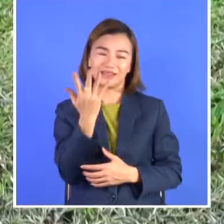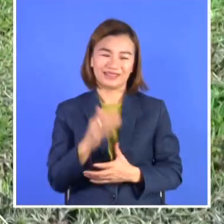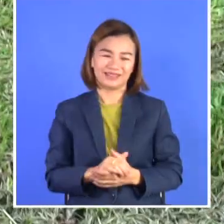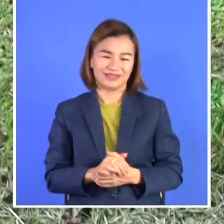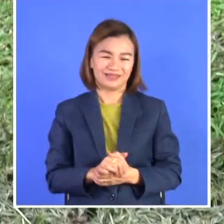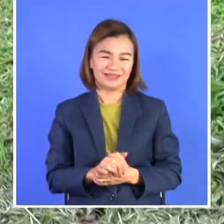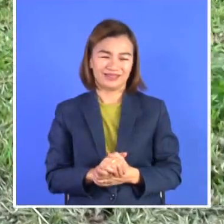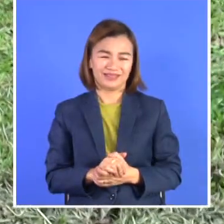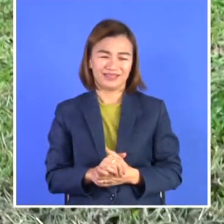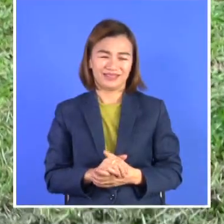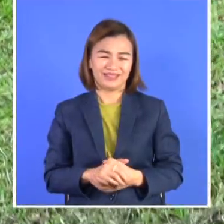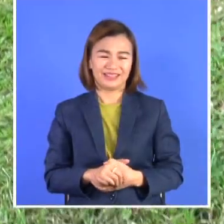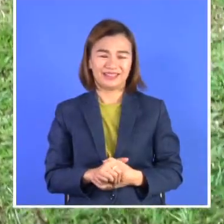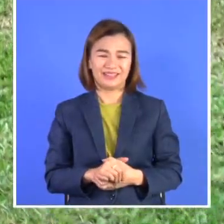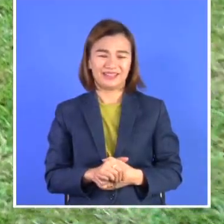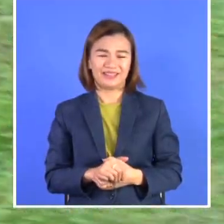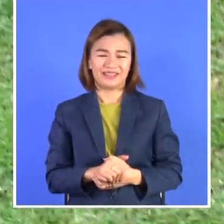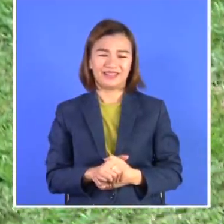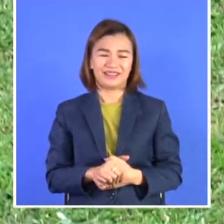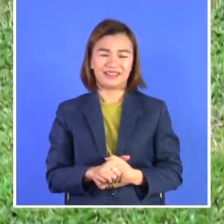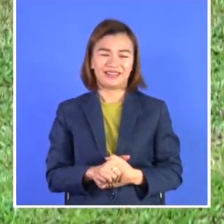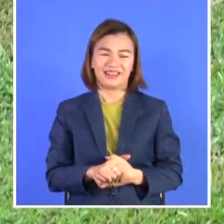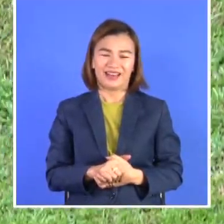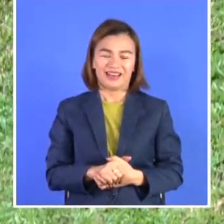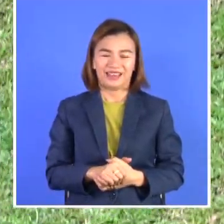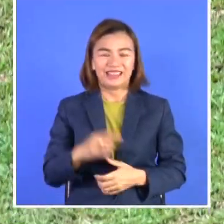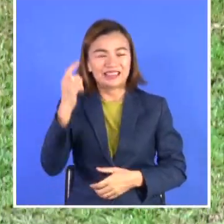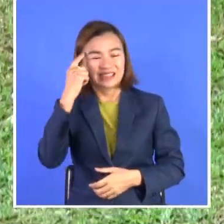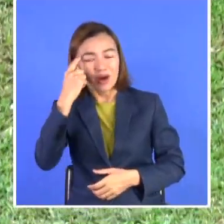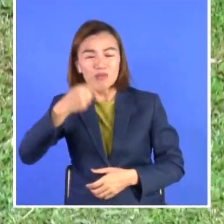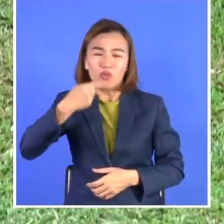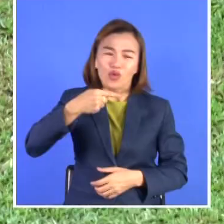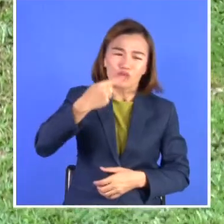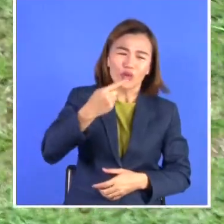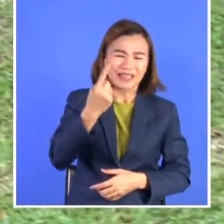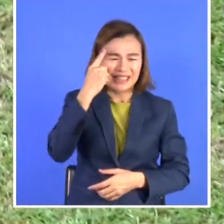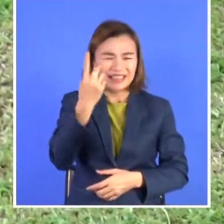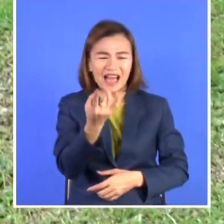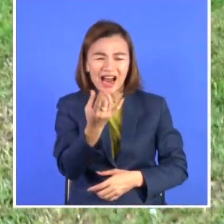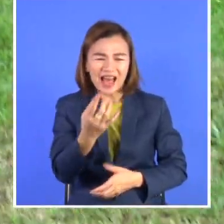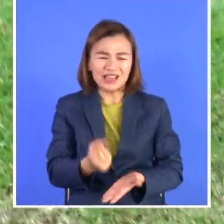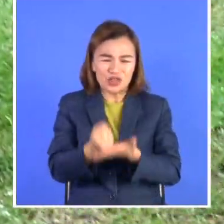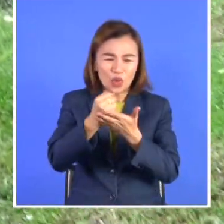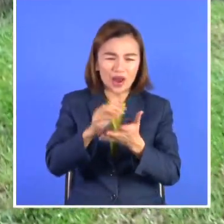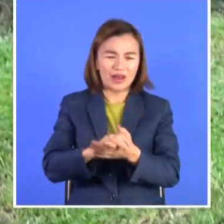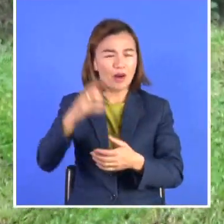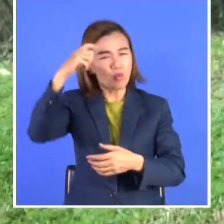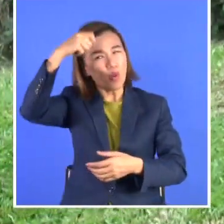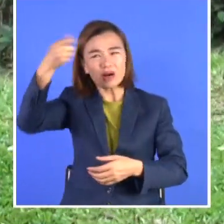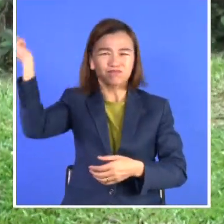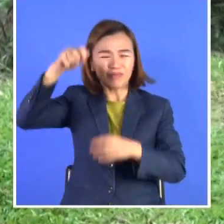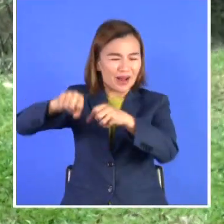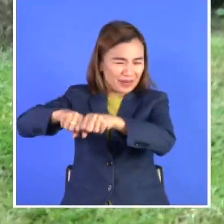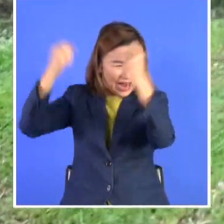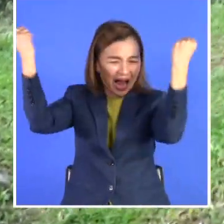ช่เวน จอน จอนเอ้ย จอน เราก็พากไปหวังว่าเองจะทำอะไรให้มันดูชื่นใจบ้างเองเวียงหมวกขาดหมดเลยแล้วใน